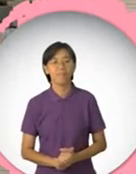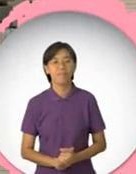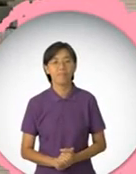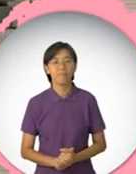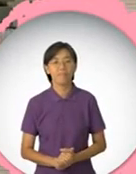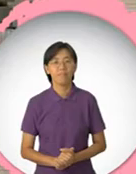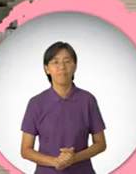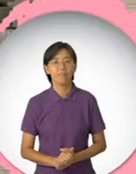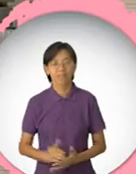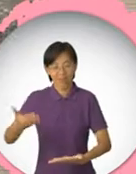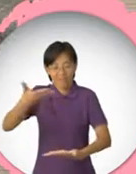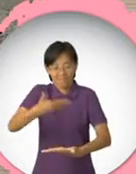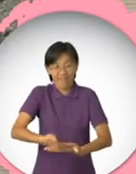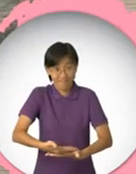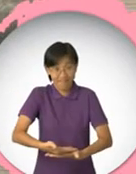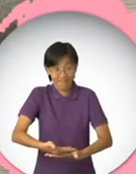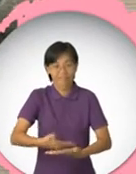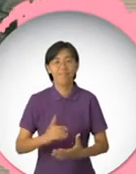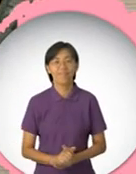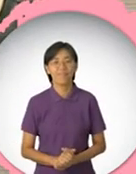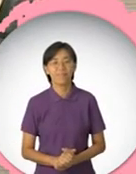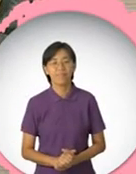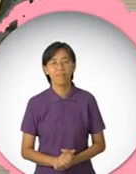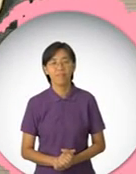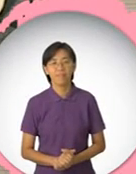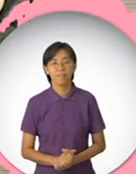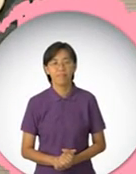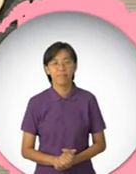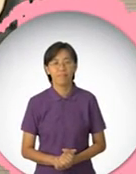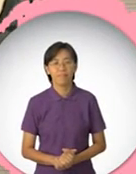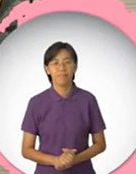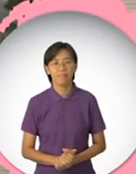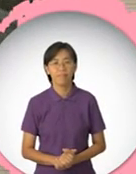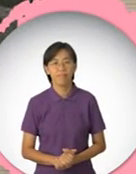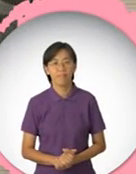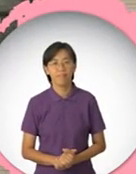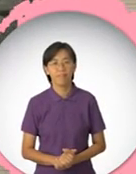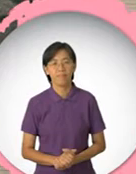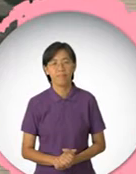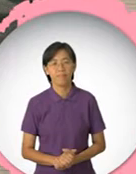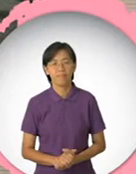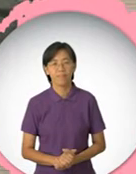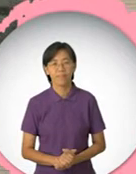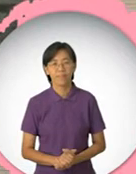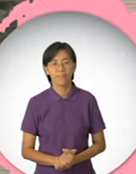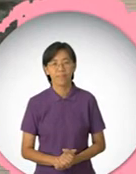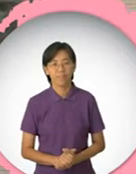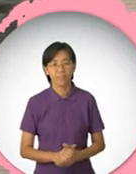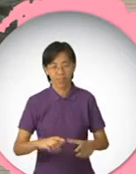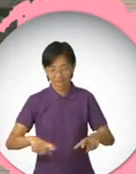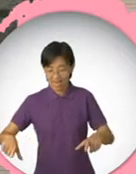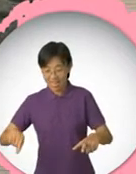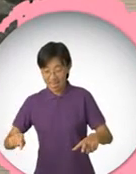เรียบร้อย จากนั้นเนี่ยเราก็จะเอาด้านที่ไม่มีพลาสติกมาการีนนะคะม